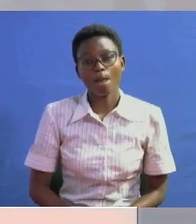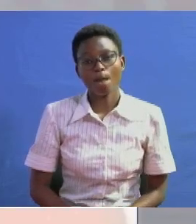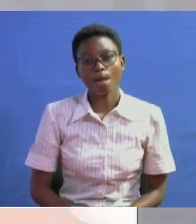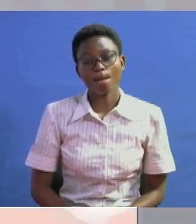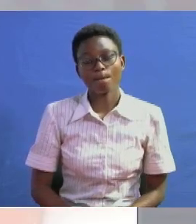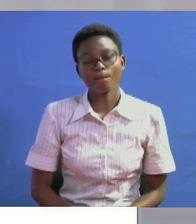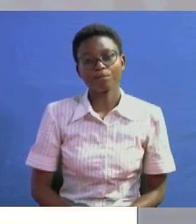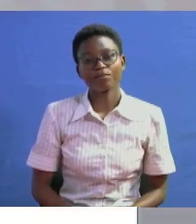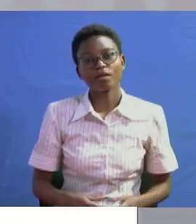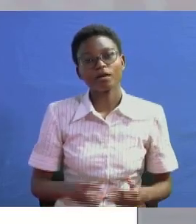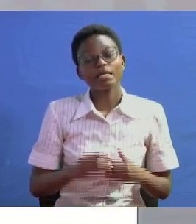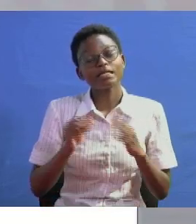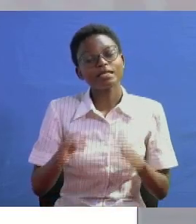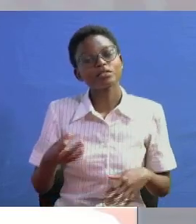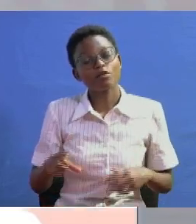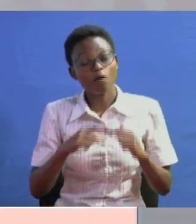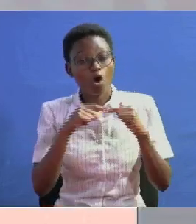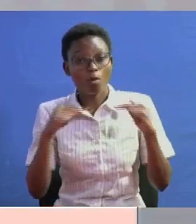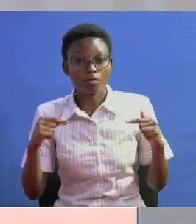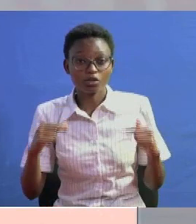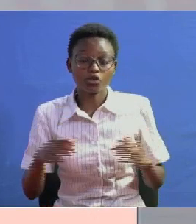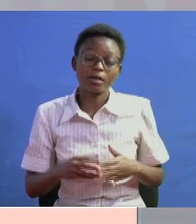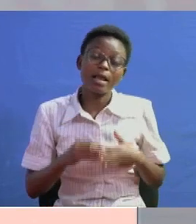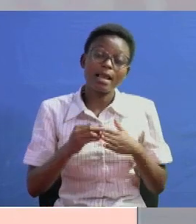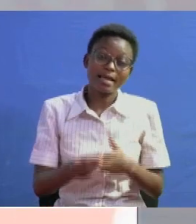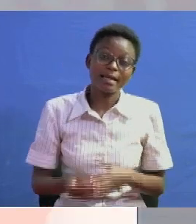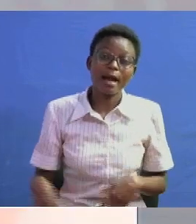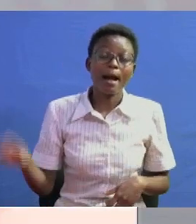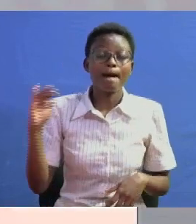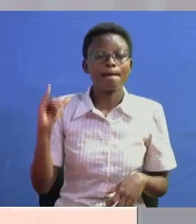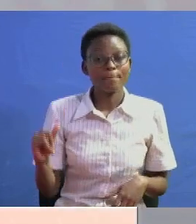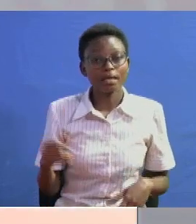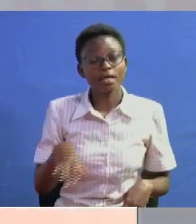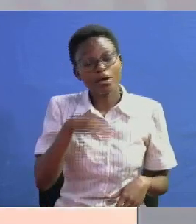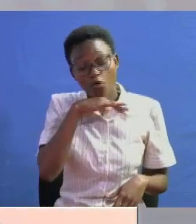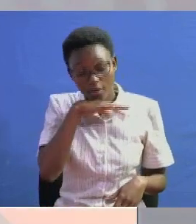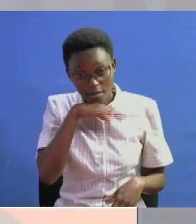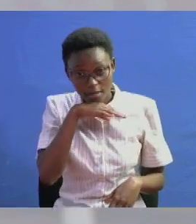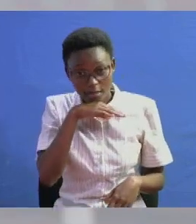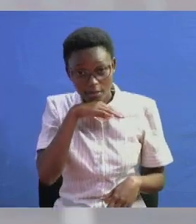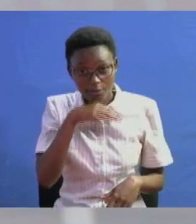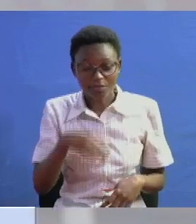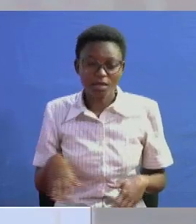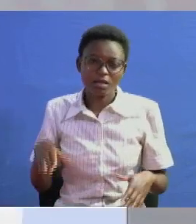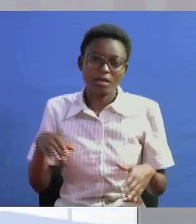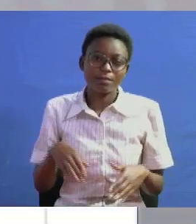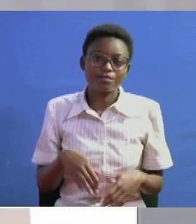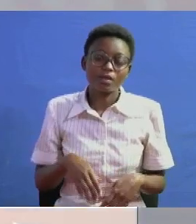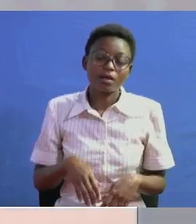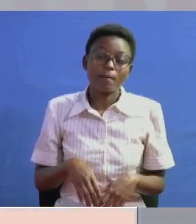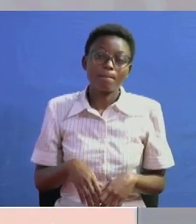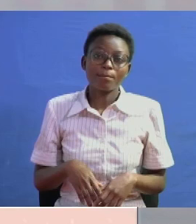Nao viongozi wa upinzani wakiongozwa na kinara wao wa ODM Raila Odinga wamekashifu mkutano uliofanyika hapo